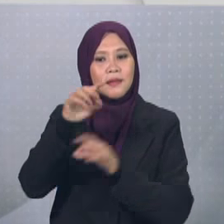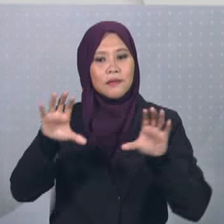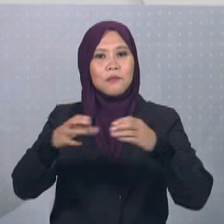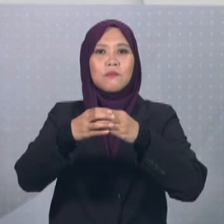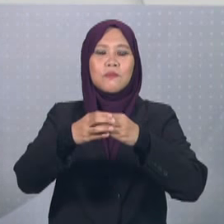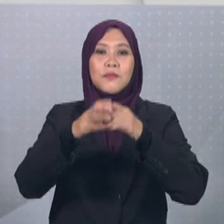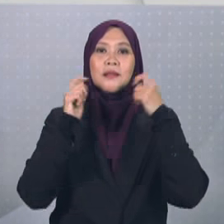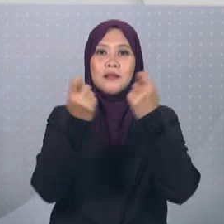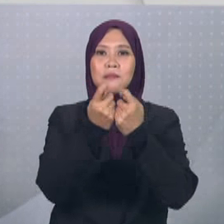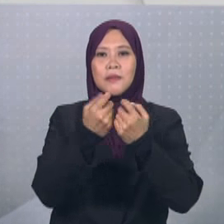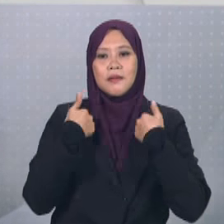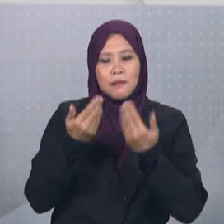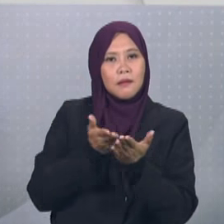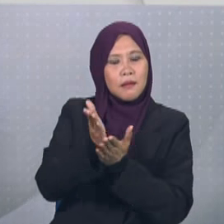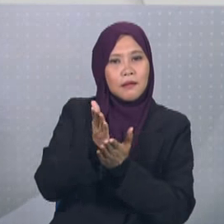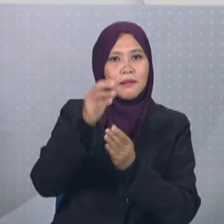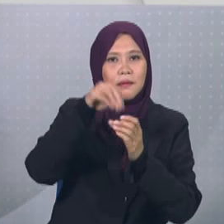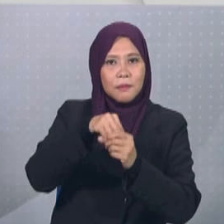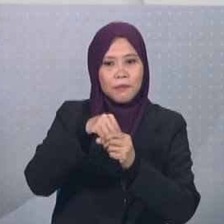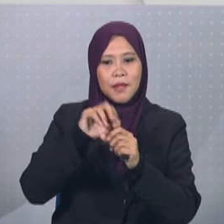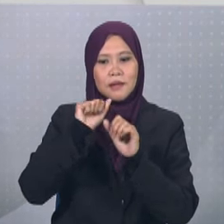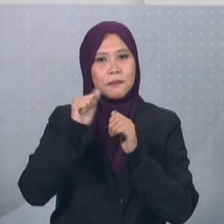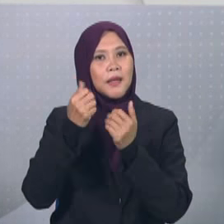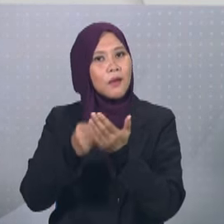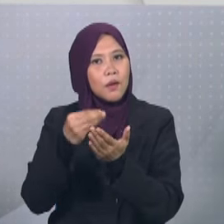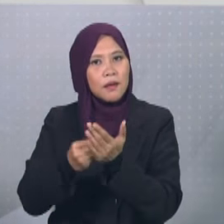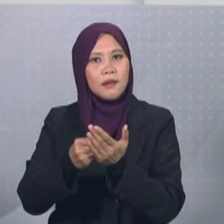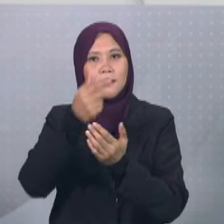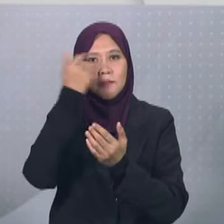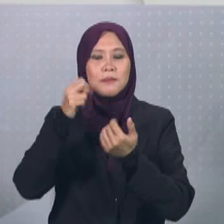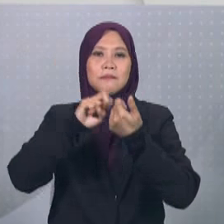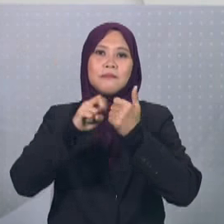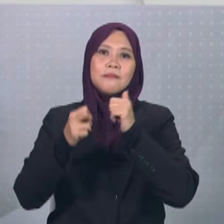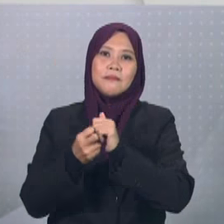dibantu oleh pemegang hak perlumbaan dona dalam aspek kewangan sepanjang krisis ini.